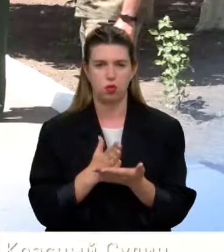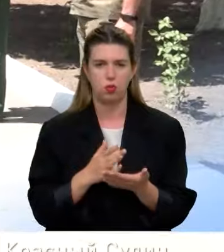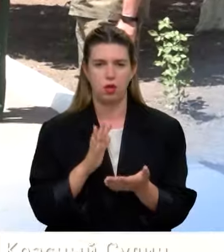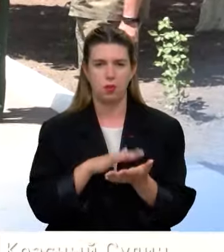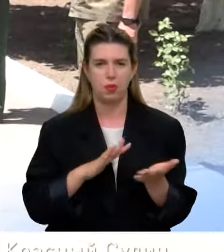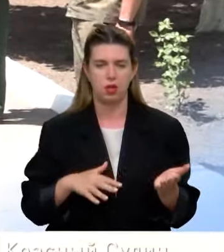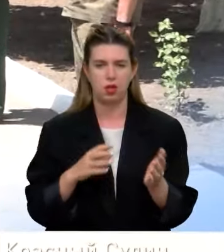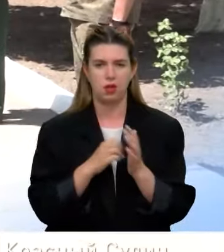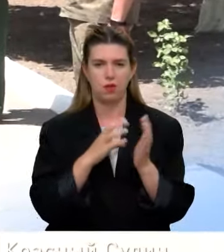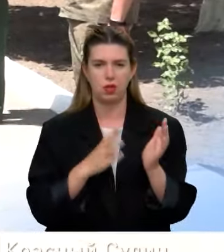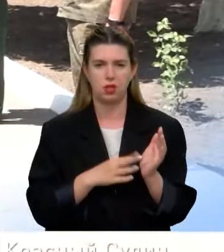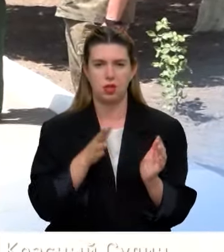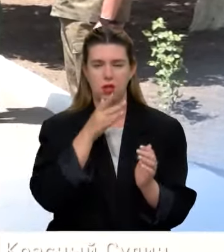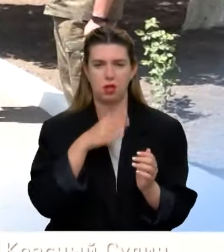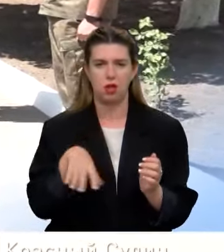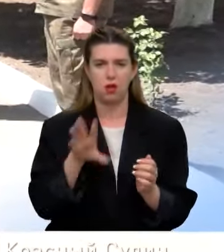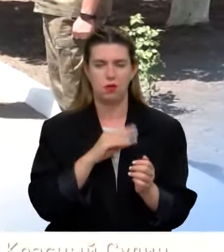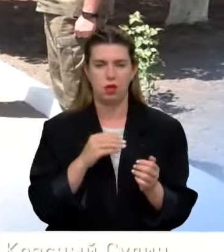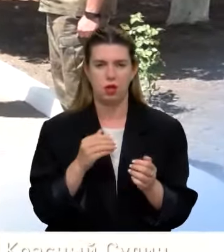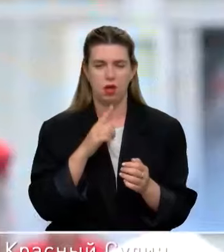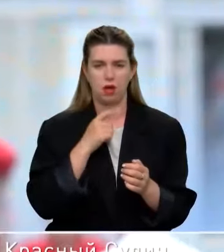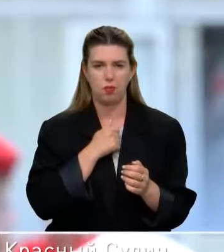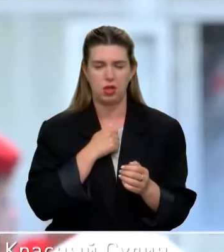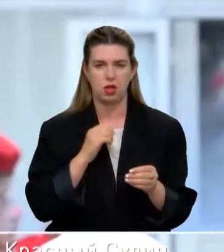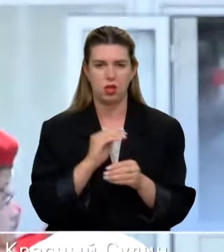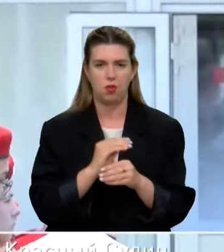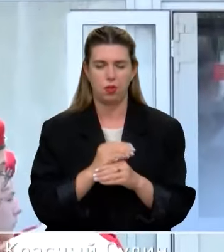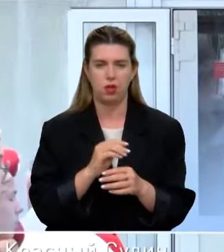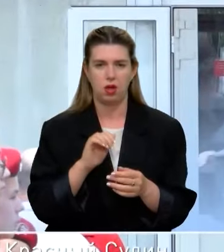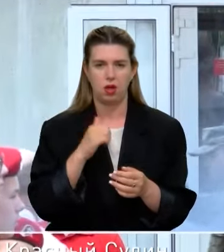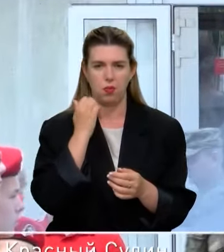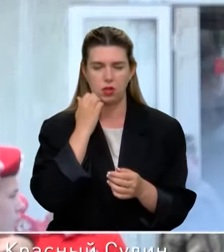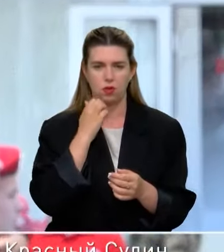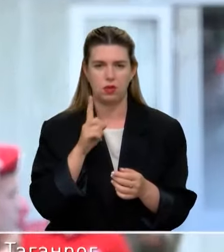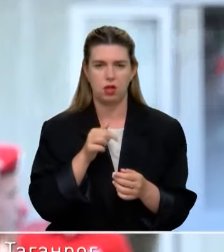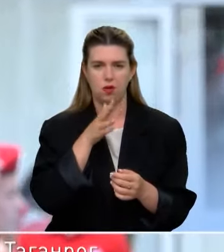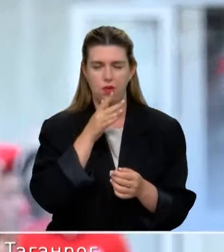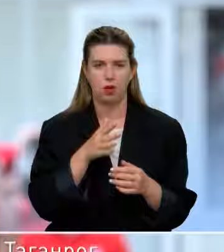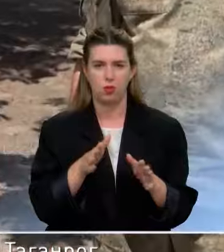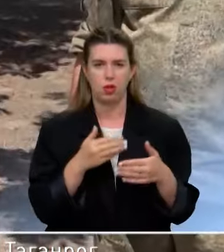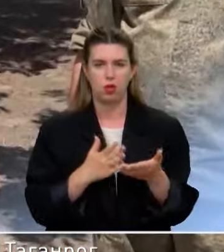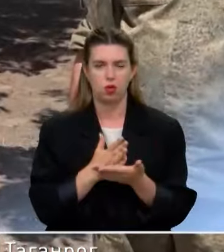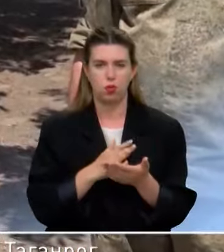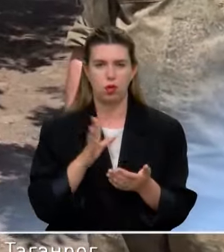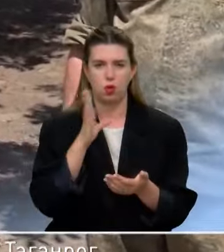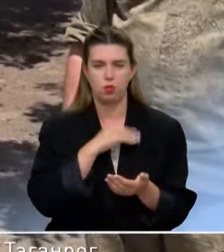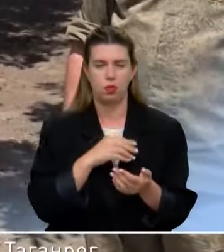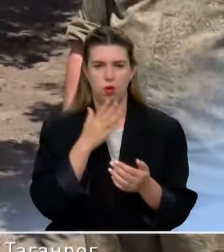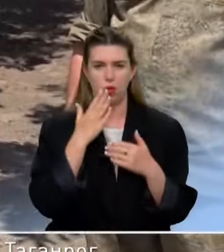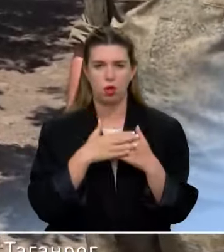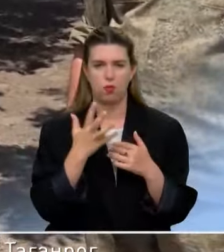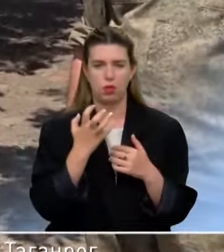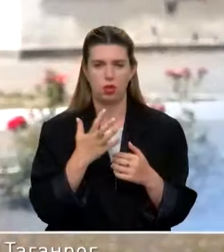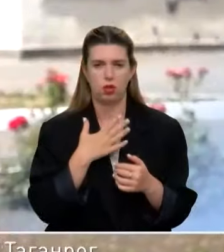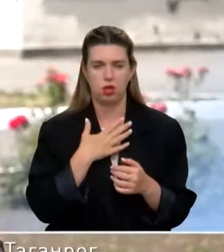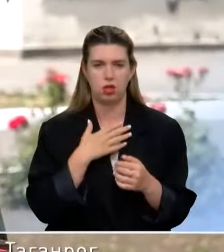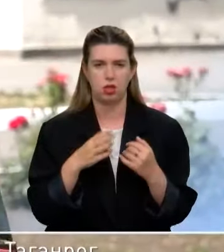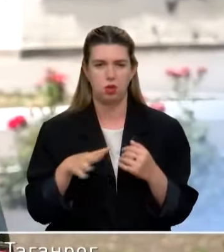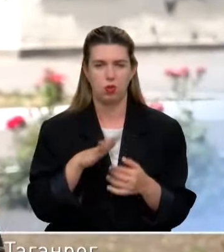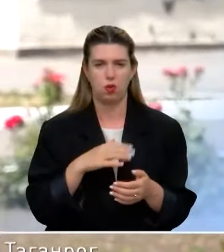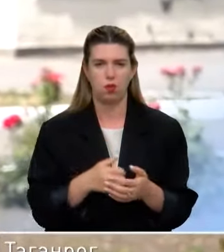на протяжении лет дансе Новобранцы поде это время пройти службу там успели более 500 наших